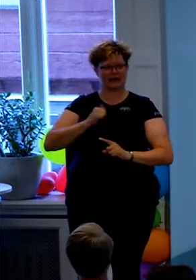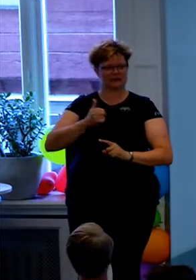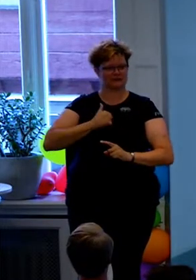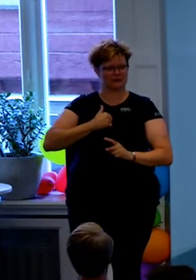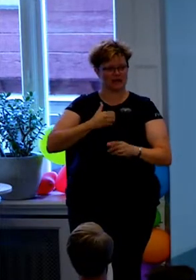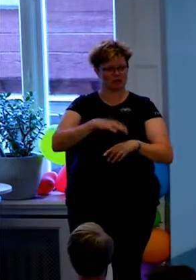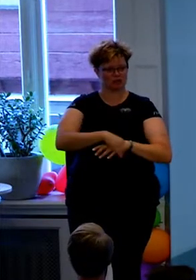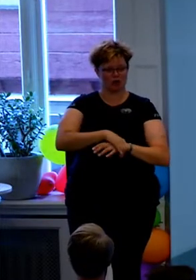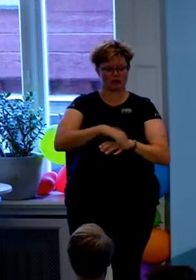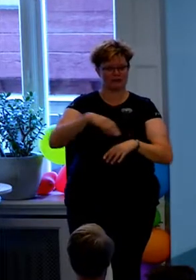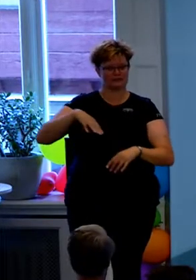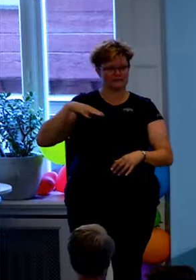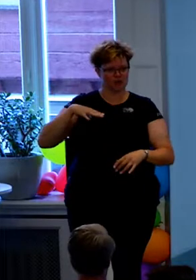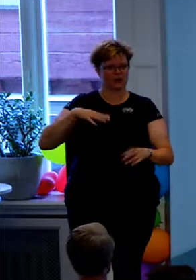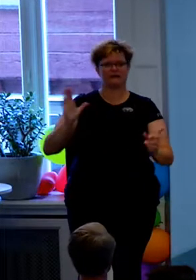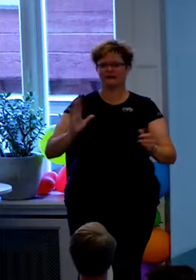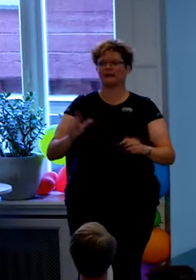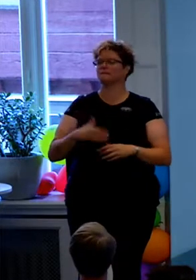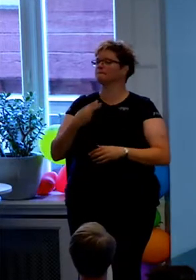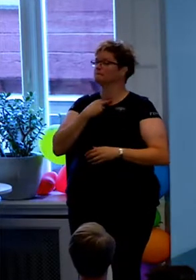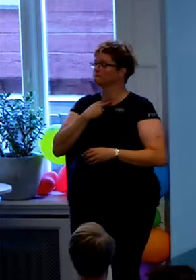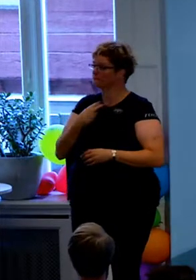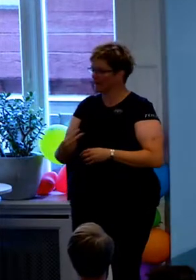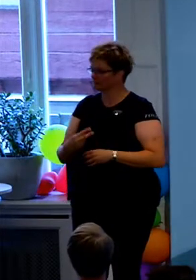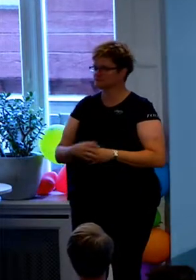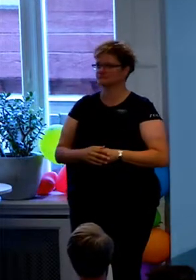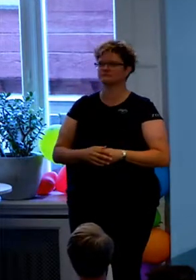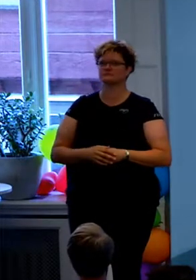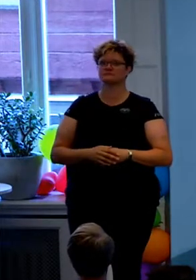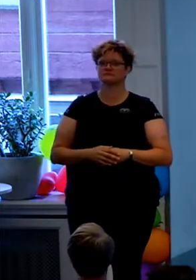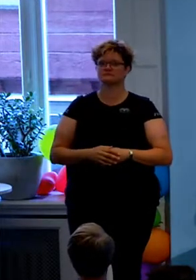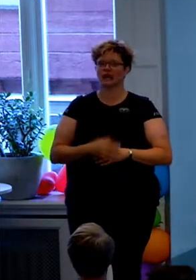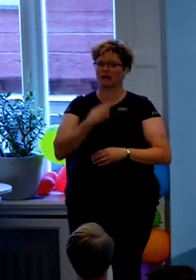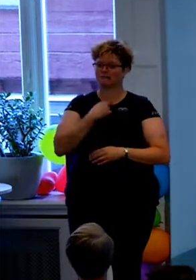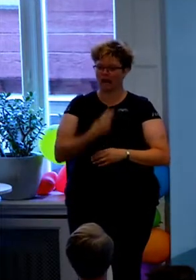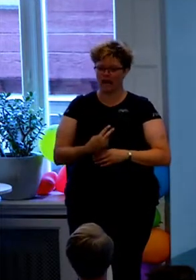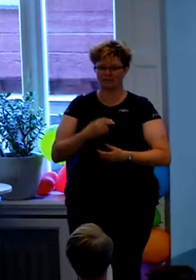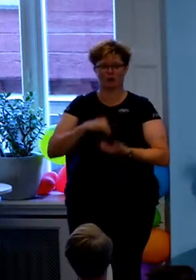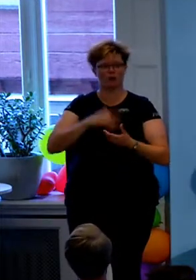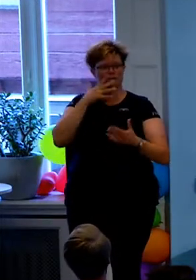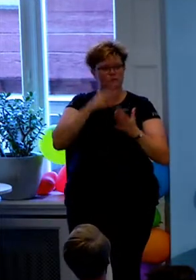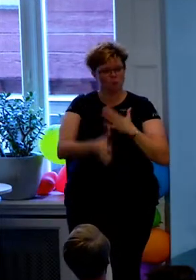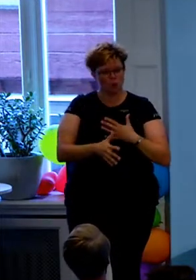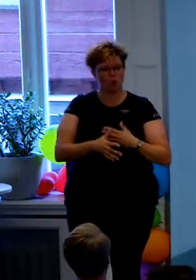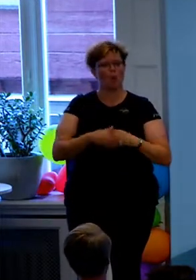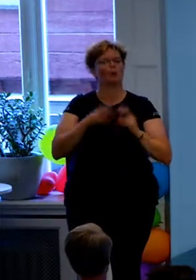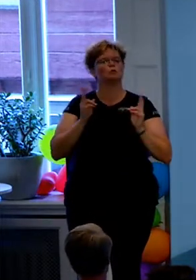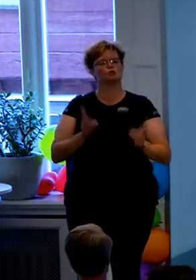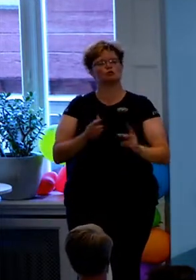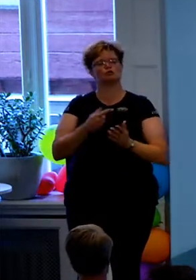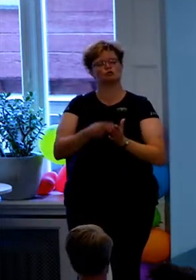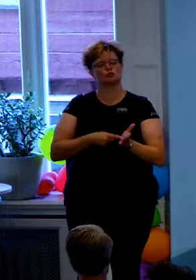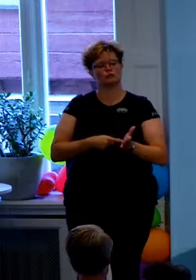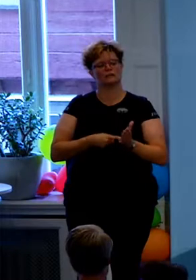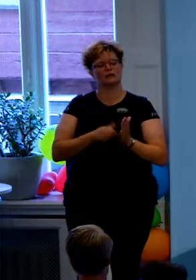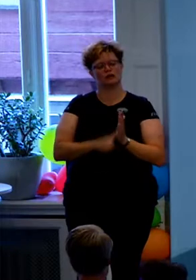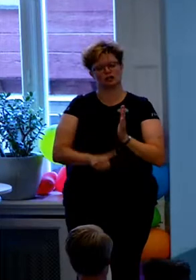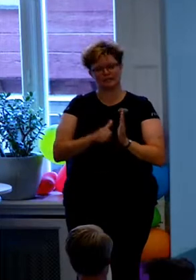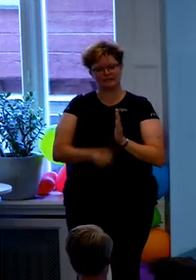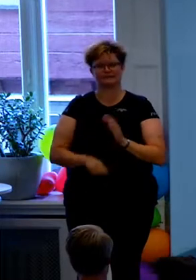ja. Men detta är präst. Präst och psykolog och den typen av